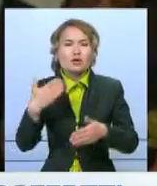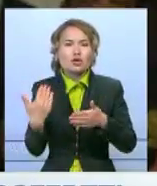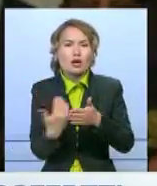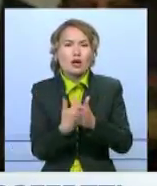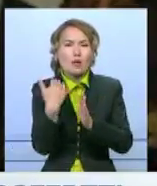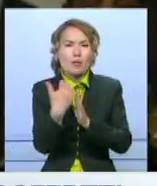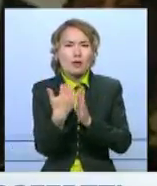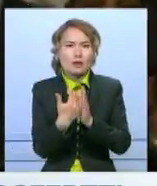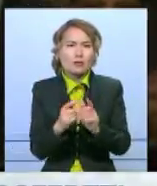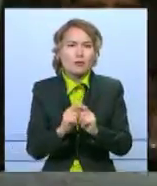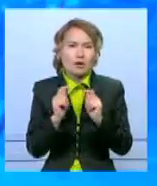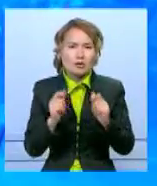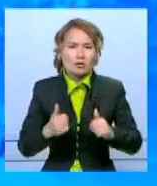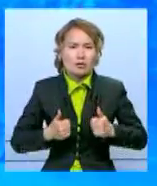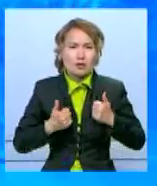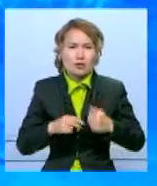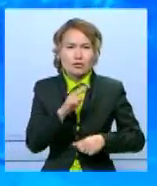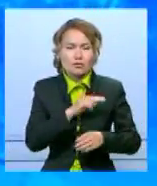түсті.